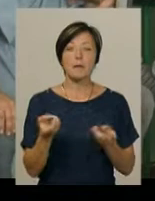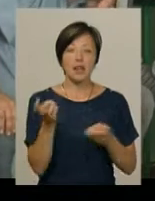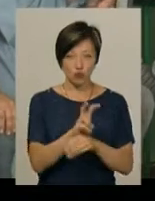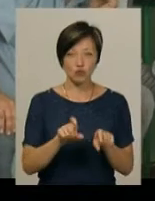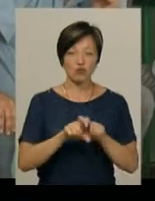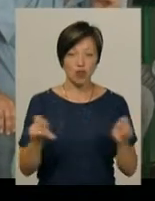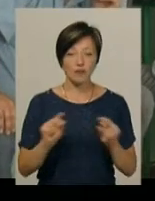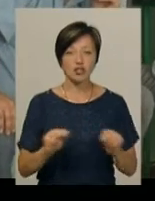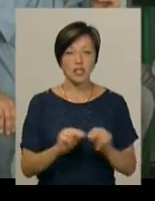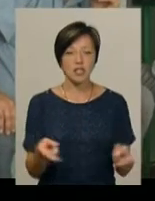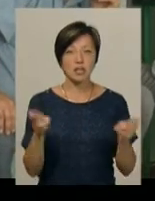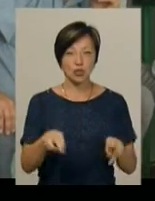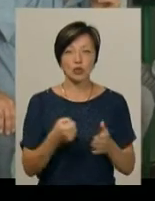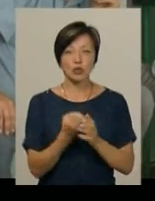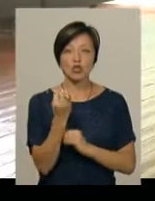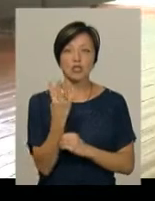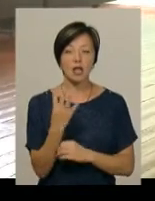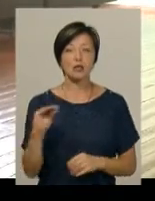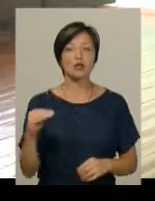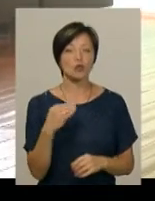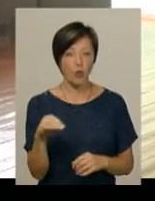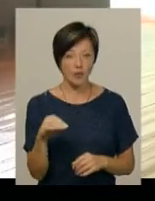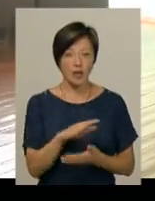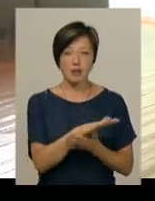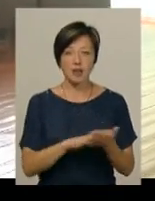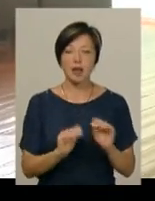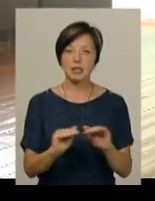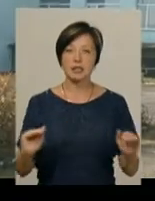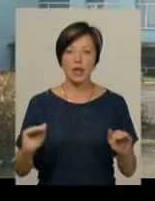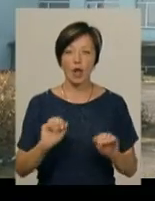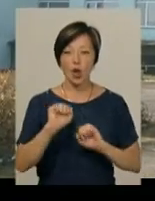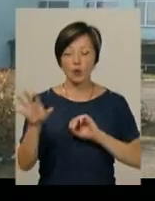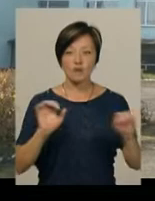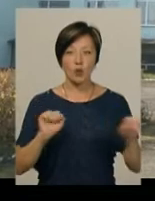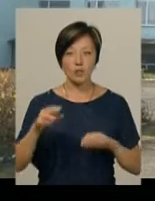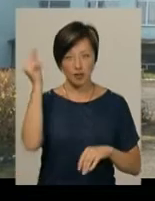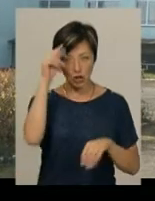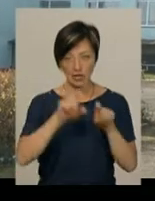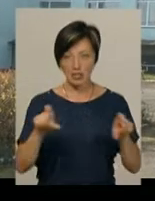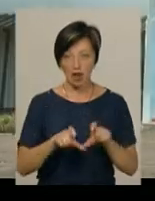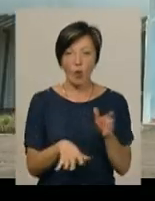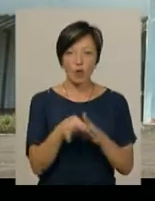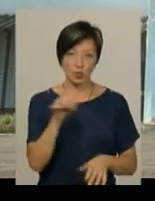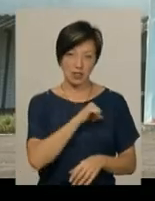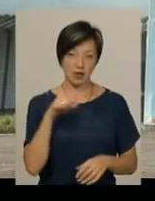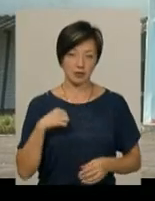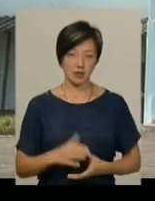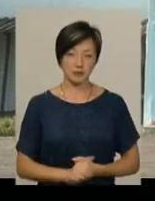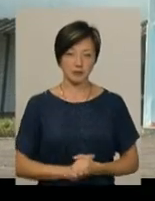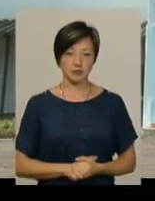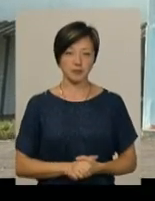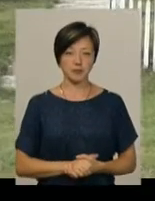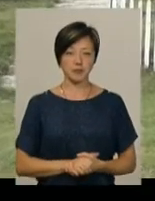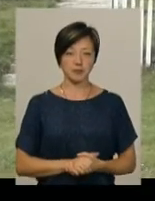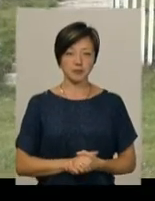Проскурівську школу, бо вчителі залишаються тут до 14 жовтня. Далі ж дітей розвозитимуть у навчальні заклади, які вони оберуть. Світлана Поробок, Іван